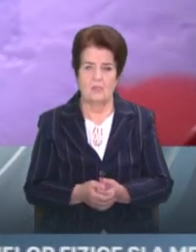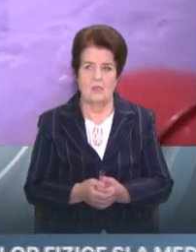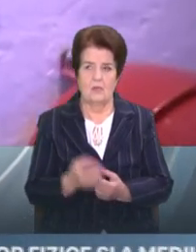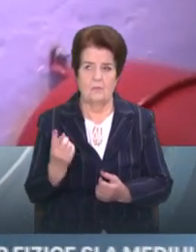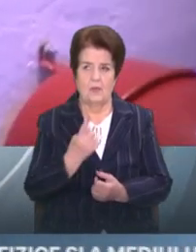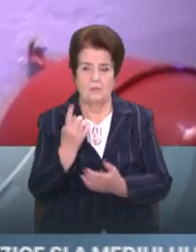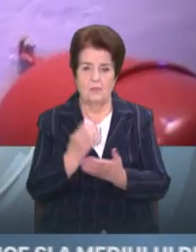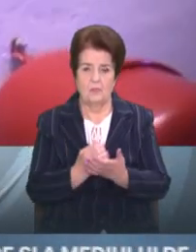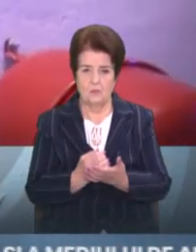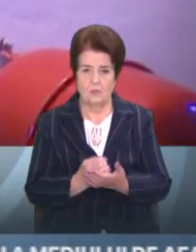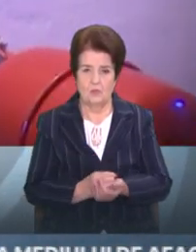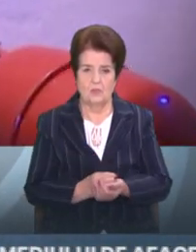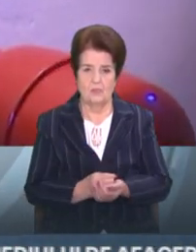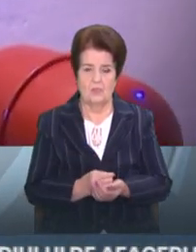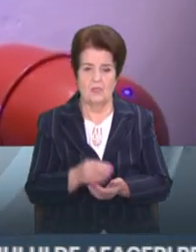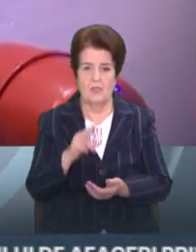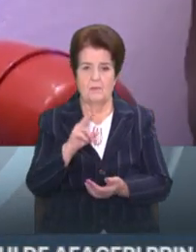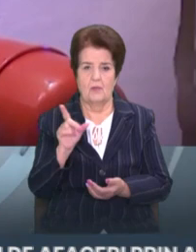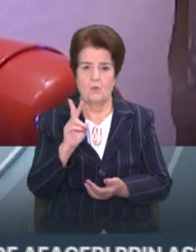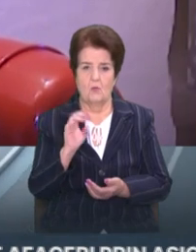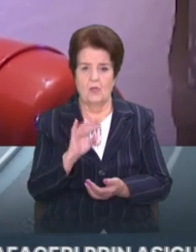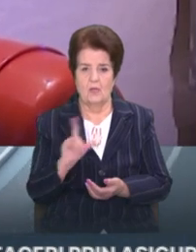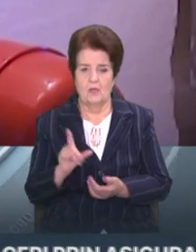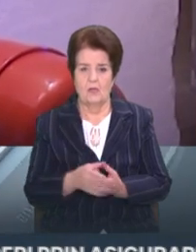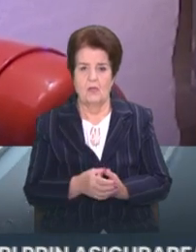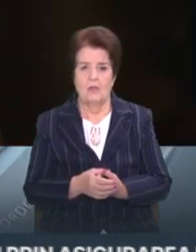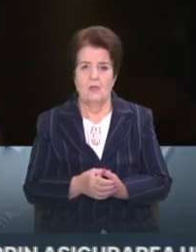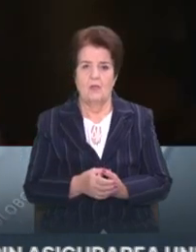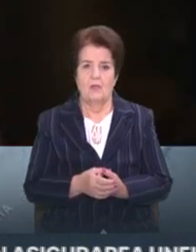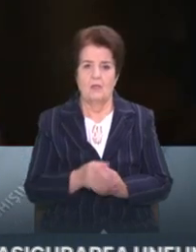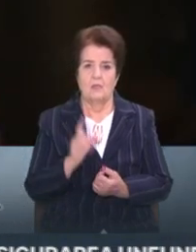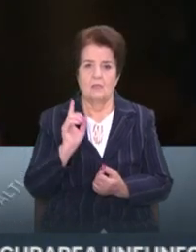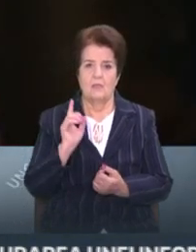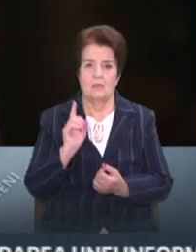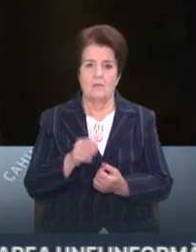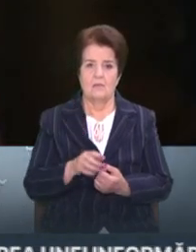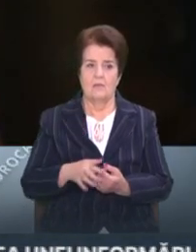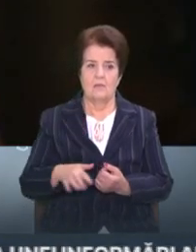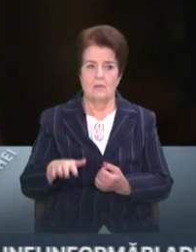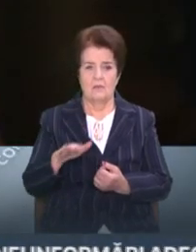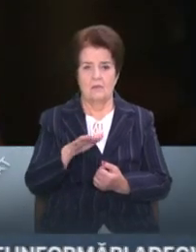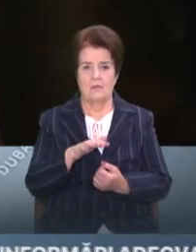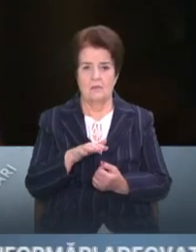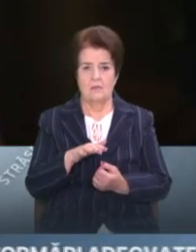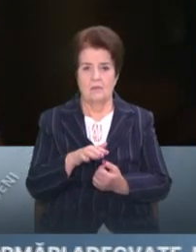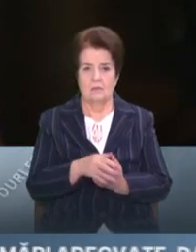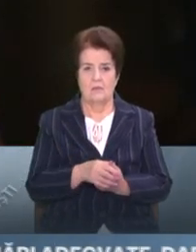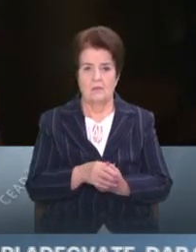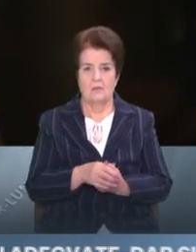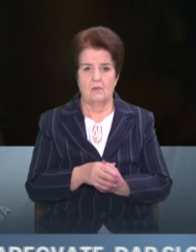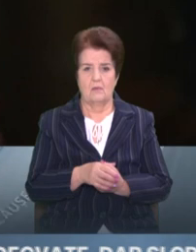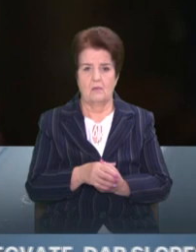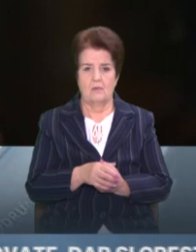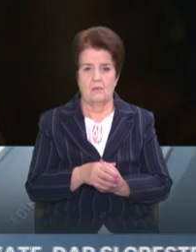care la moment este utilizată reprezintă procurarea 100% din energie electrică necesară de la centrala